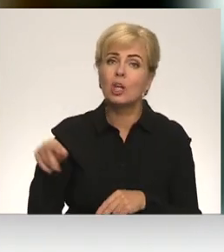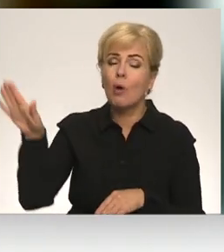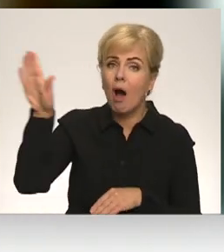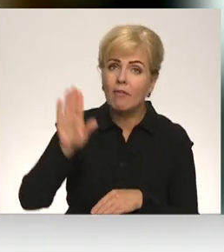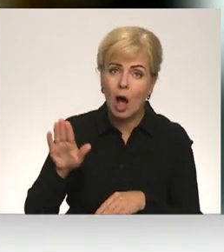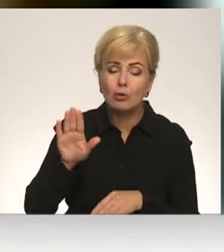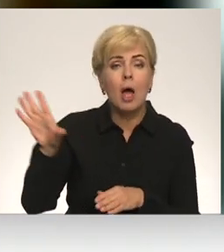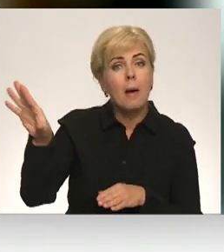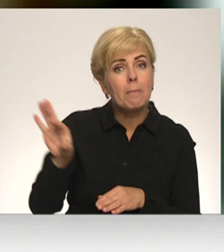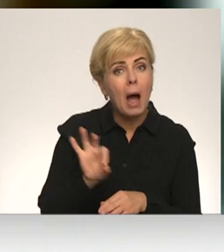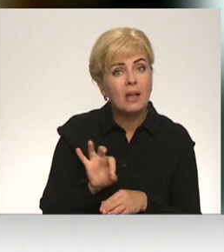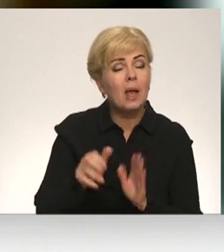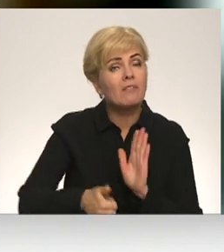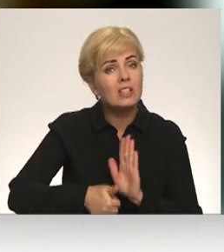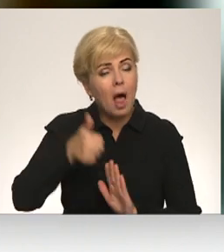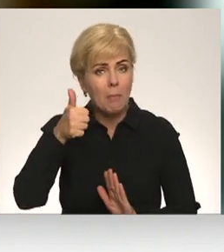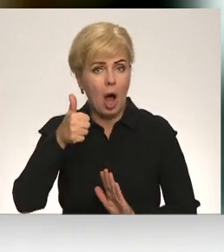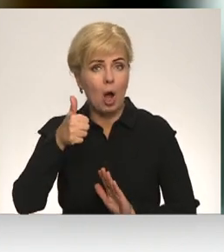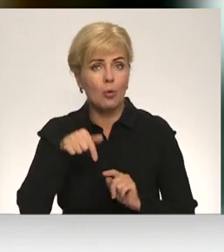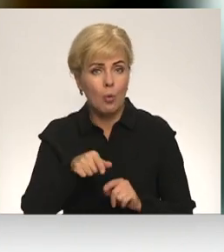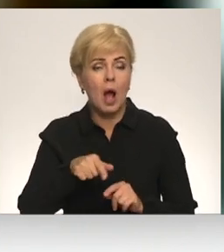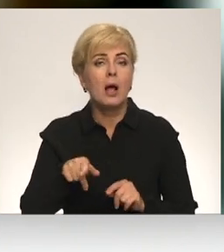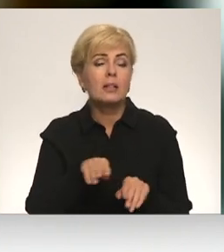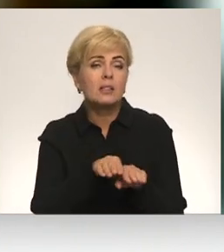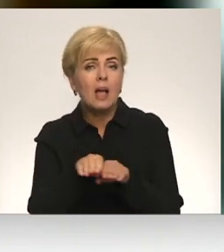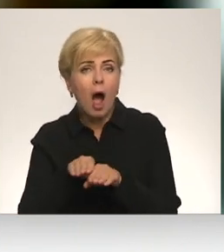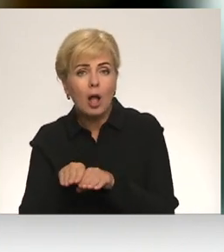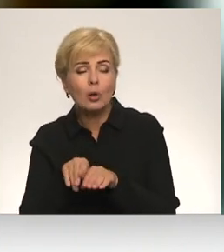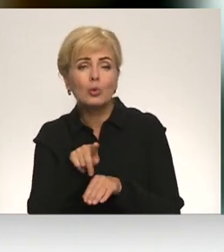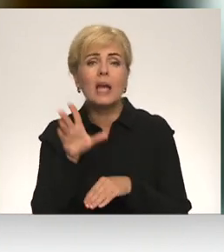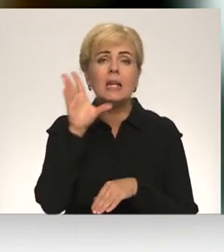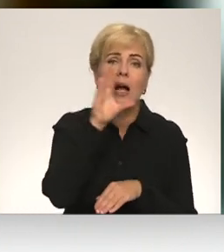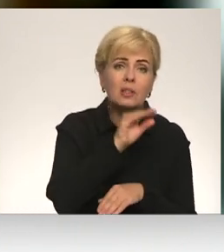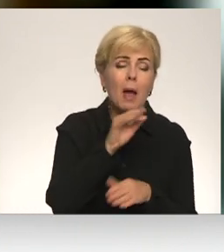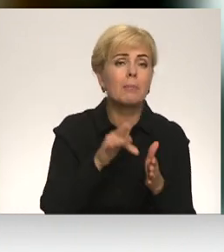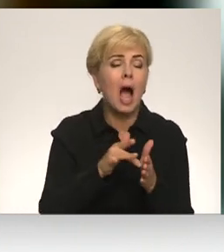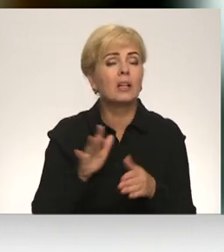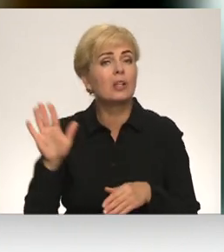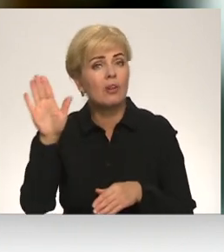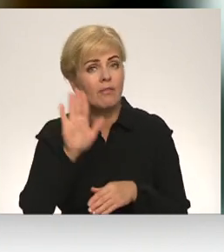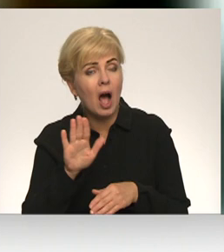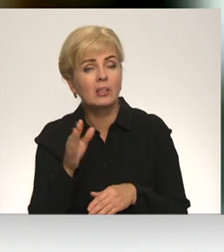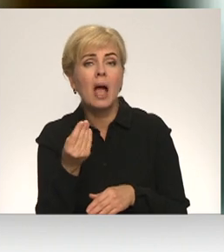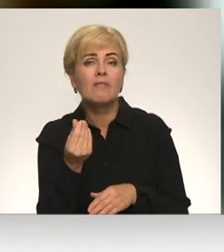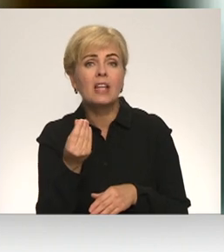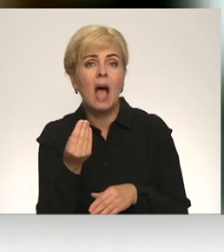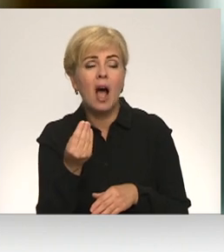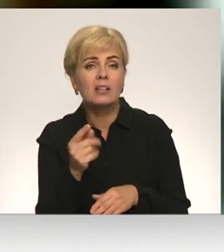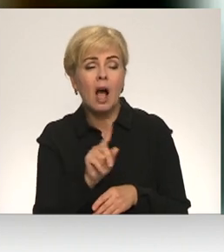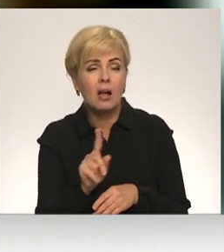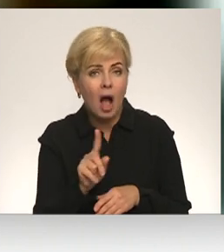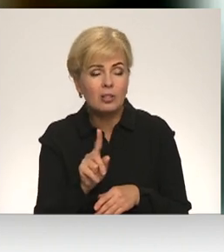paņem to labāko no visa. Salīdzina ar iespējām, kādas ir valstī, finansiāli, protams, un